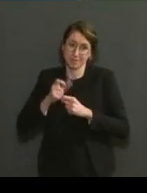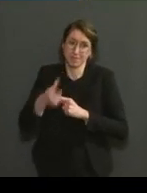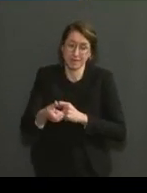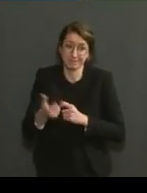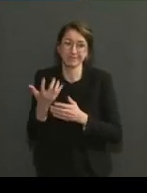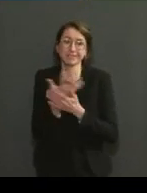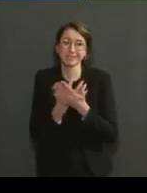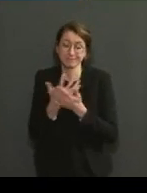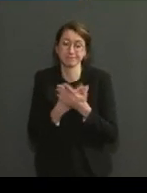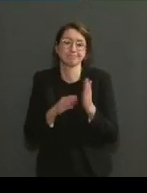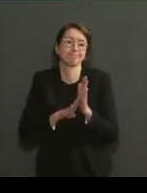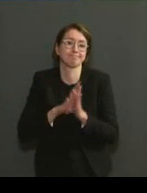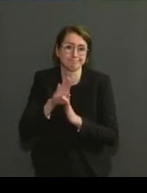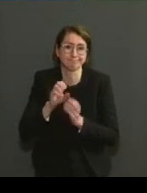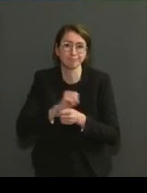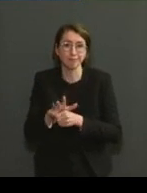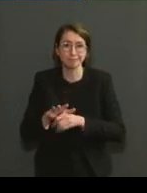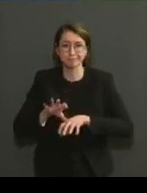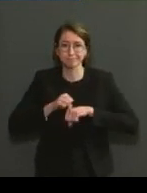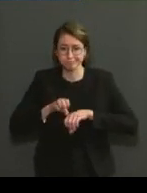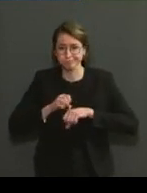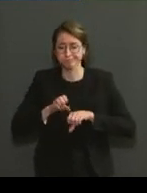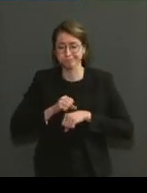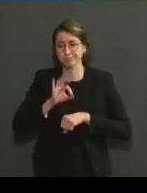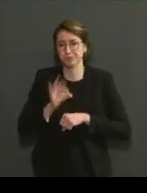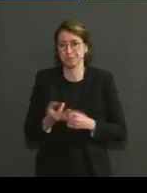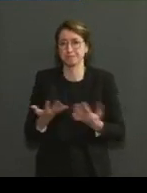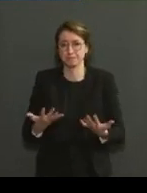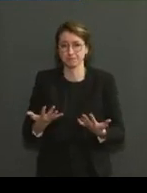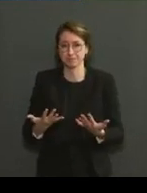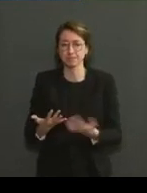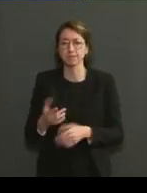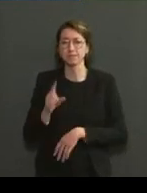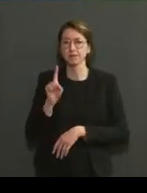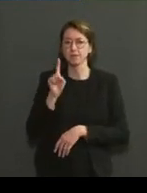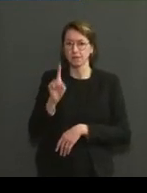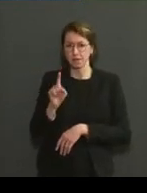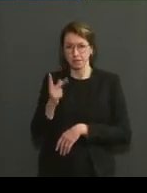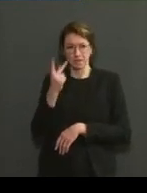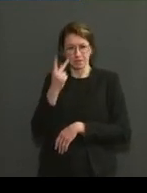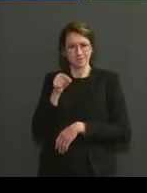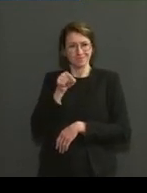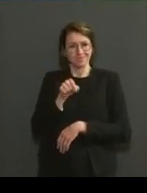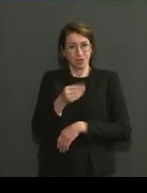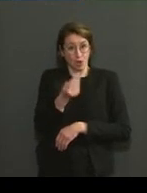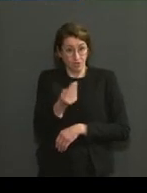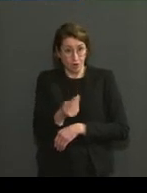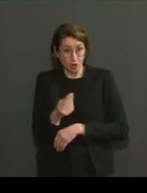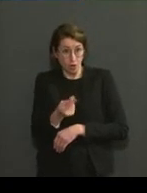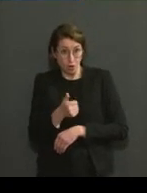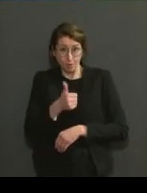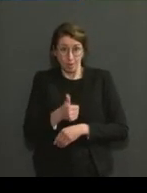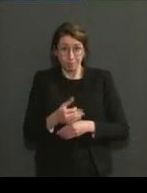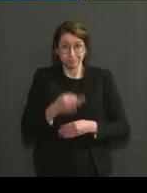nier, mais on pense très clairement que ce n'est pas eux qui sont le driver de l'actuelle